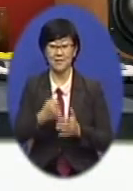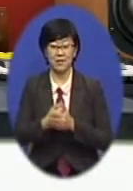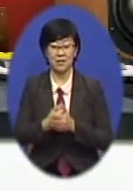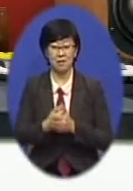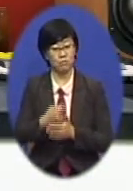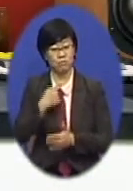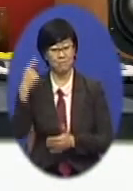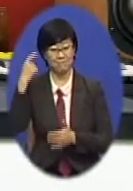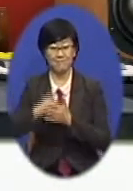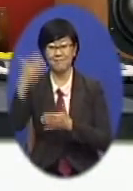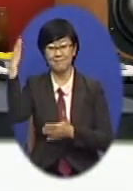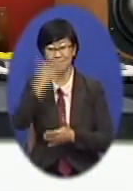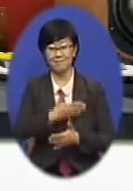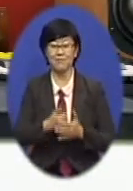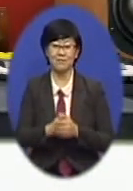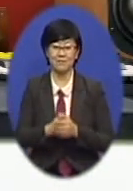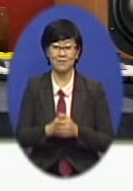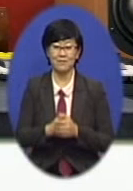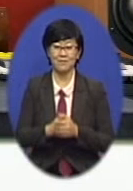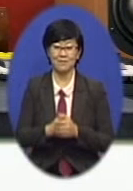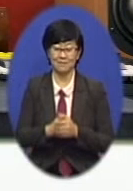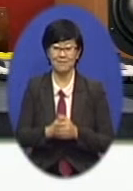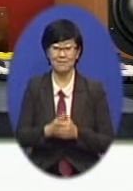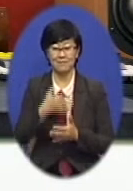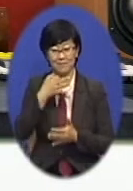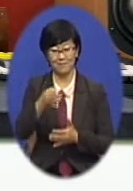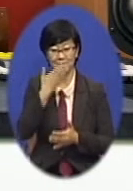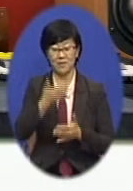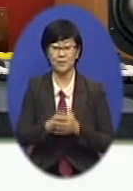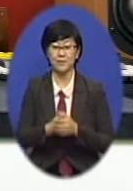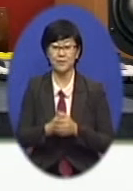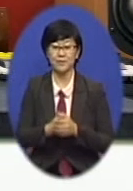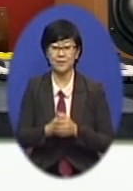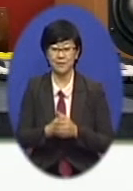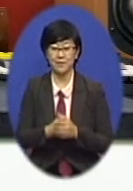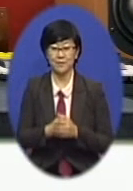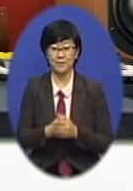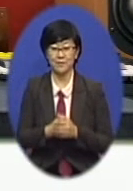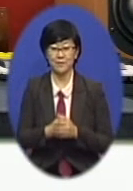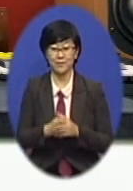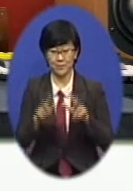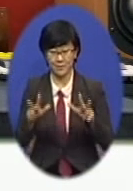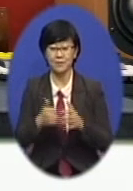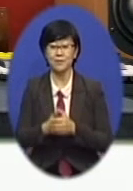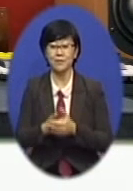아주 목소리가 아주 맑은 목소리가 나왔어요. 네. 네. 자 이제